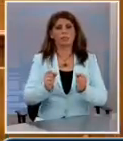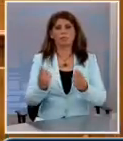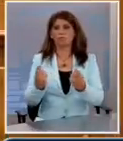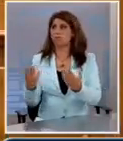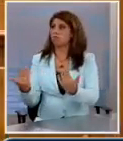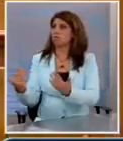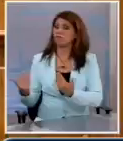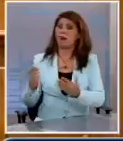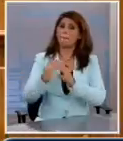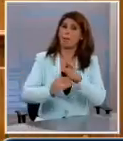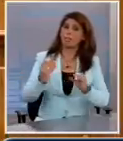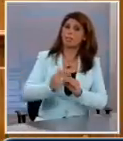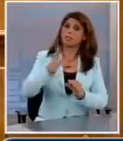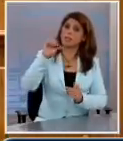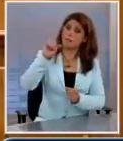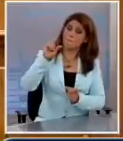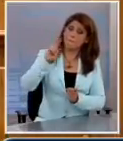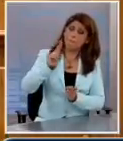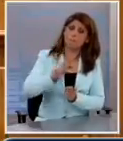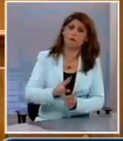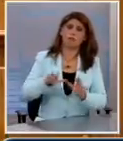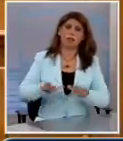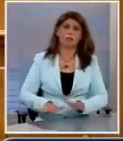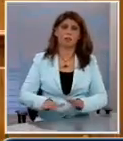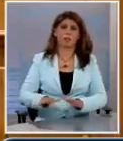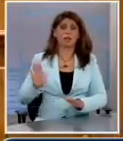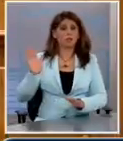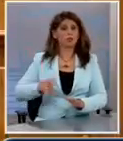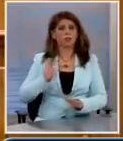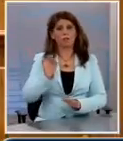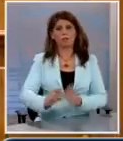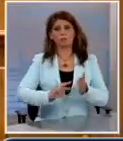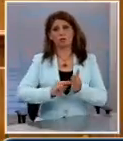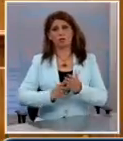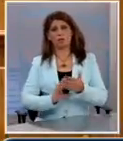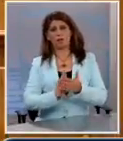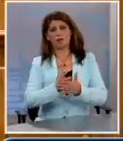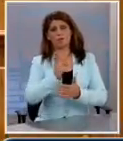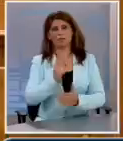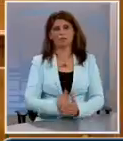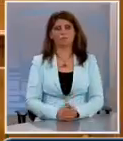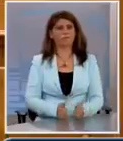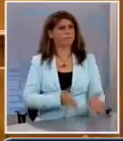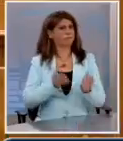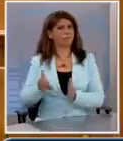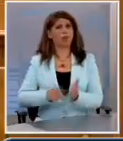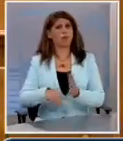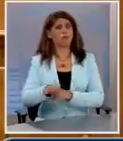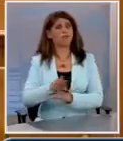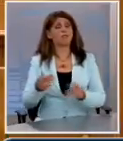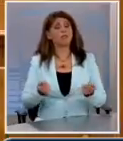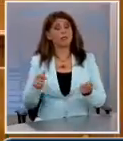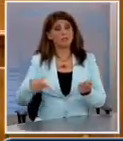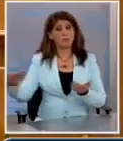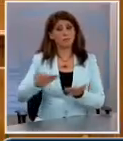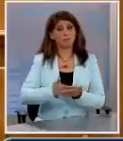προσελκύσει επενδύσεις, να μειωθεί η ανεργία και να οδηγηθούμε επιτέλους σε οικονομική ανάπτυξη. Αντίθετα, τι κάνει το νομοσχέδιο το οποίο φέρνεται σήμερα στη